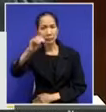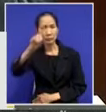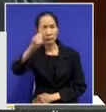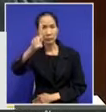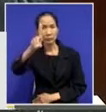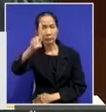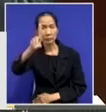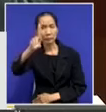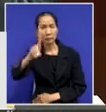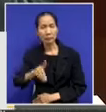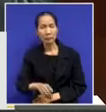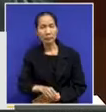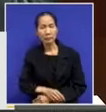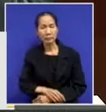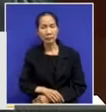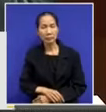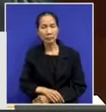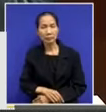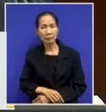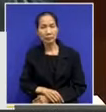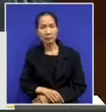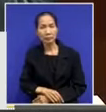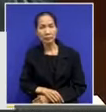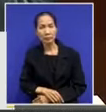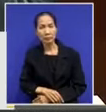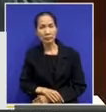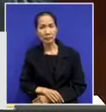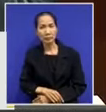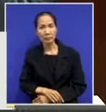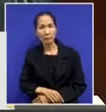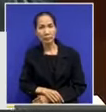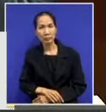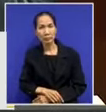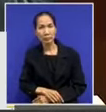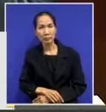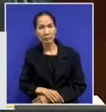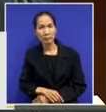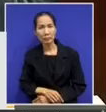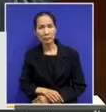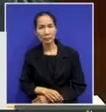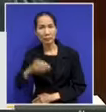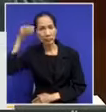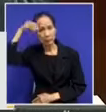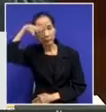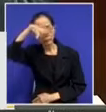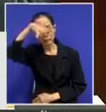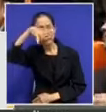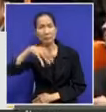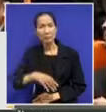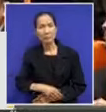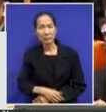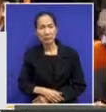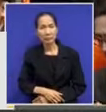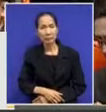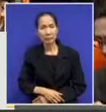661รองศาสตราจารย์สุรวาททองบุ นายธนาธรจึงรุ่งเรือง